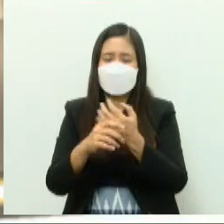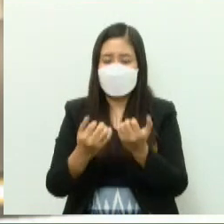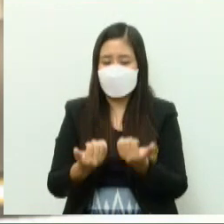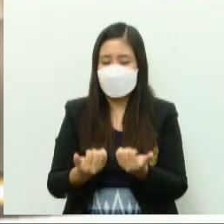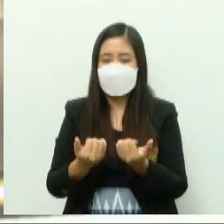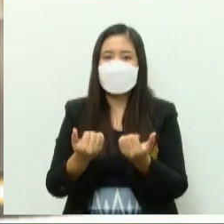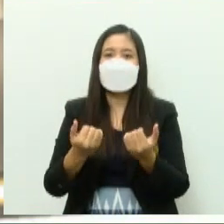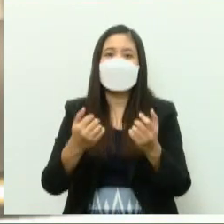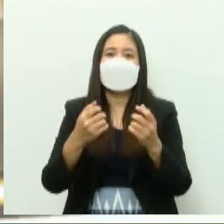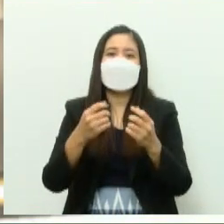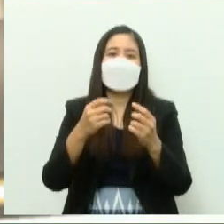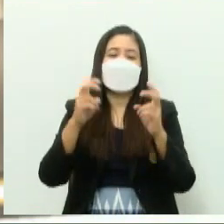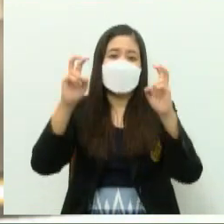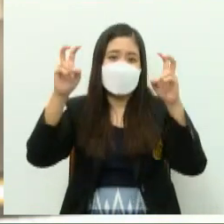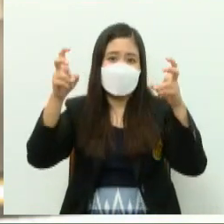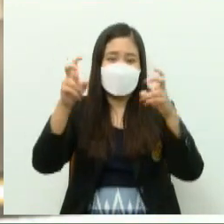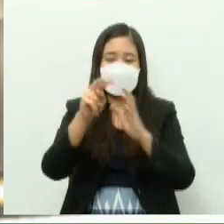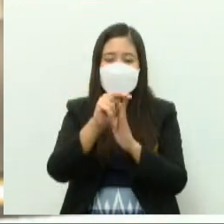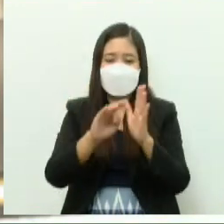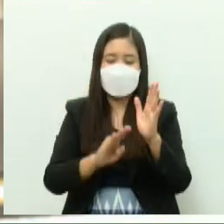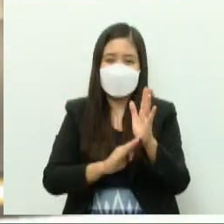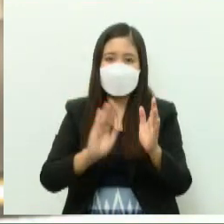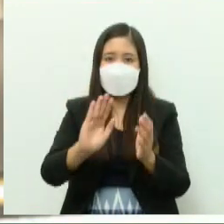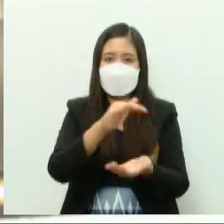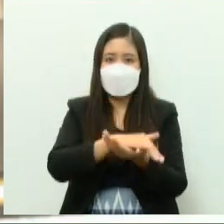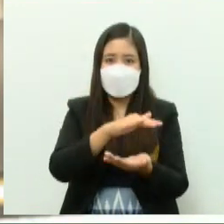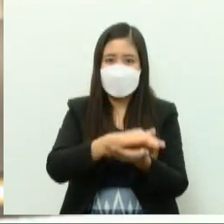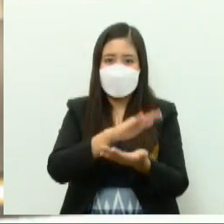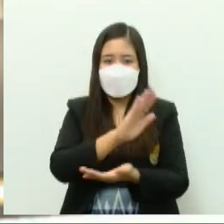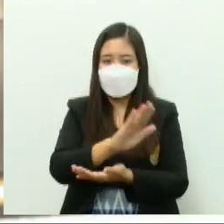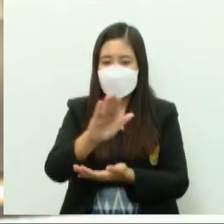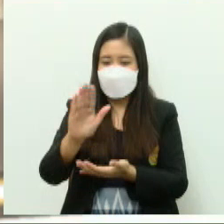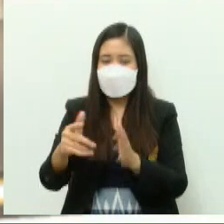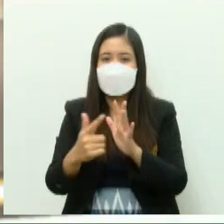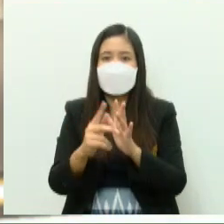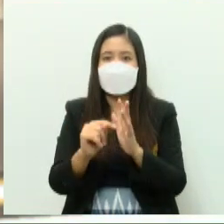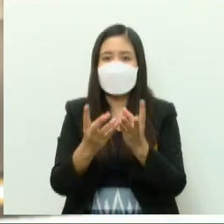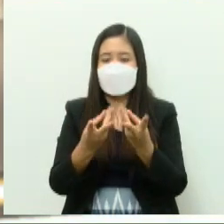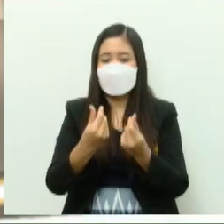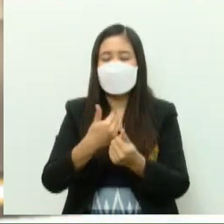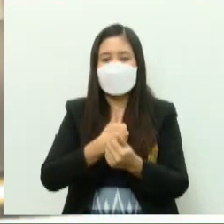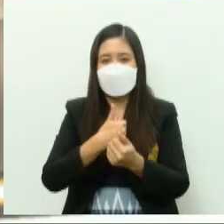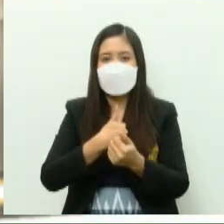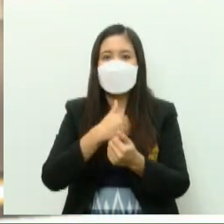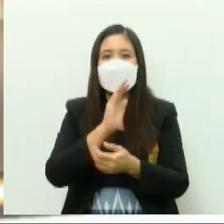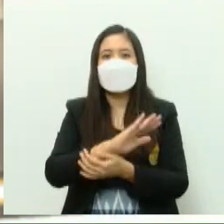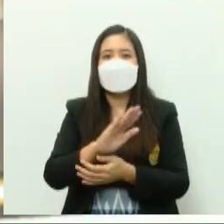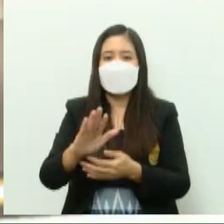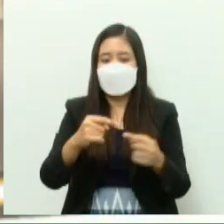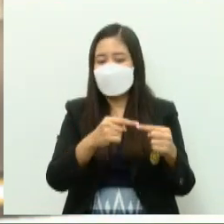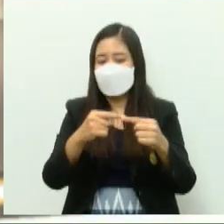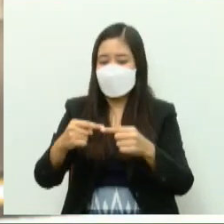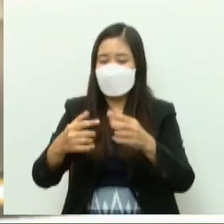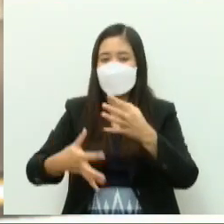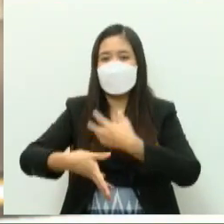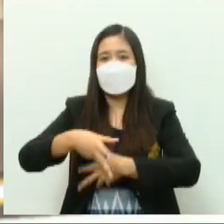ายและจุดเน้นที่ทางสถานศึกษาเองก็ดีทางสำนักงานเขตพื้นที่การศึกษาเองก็ดีจะต้องนำไปสู่การปฏิบั